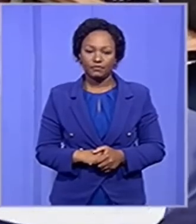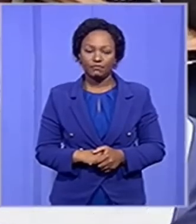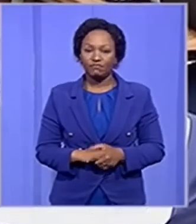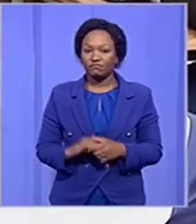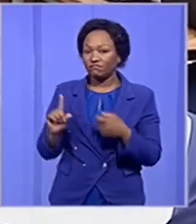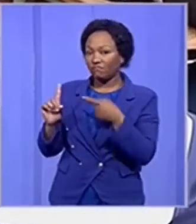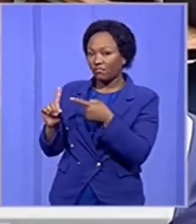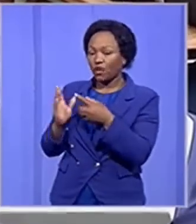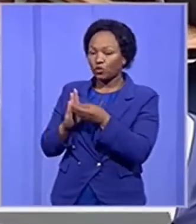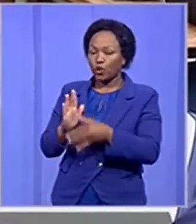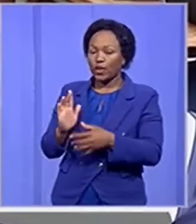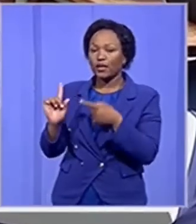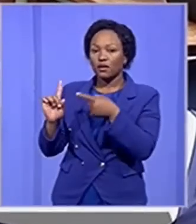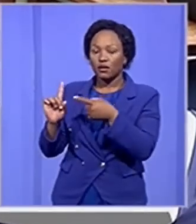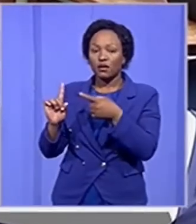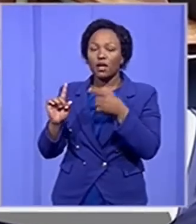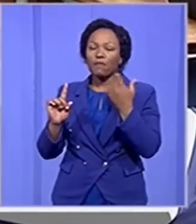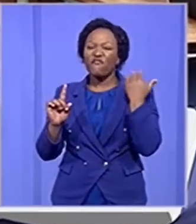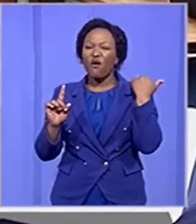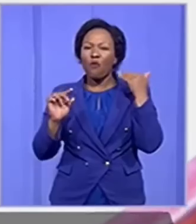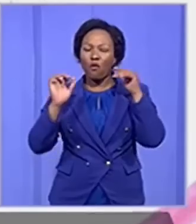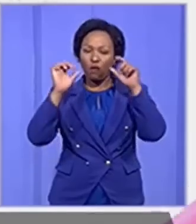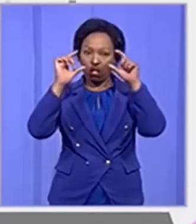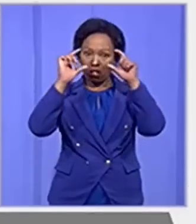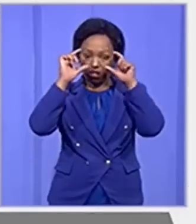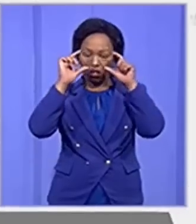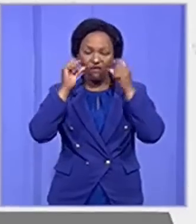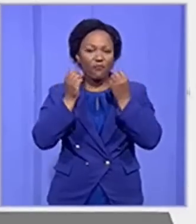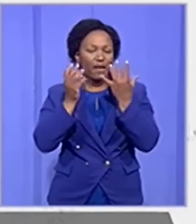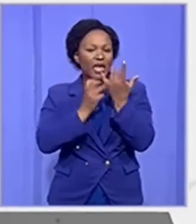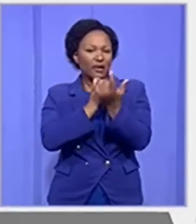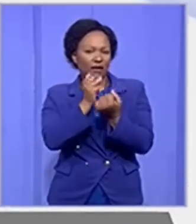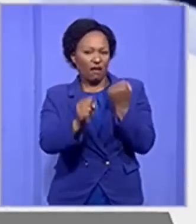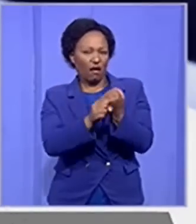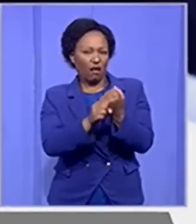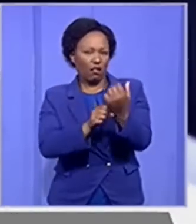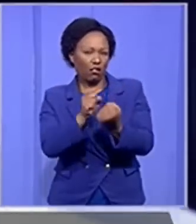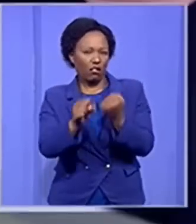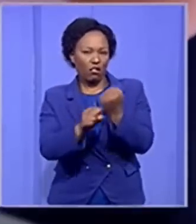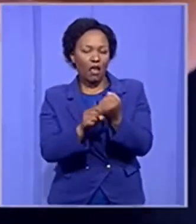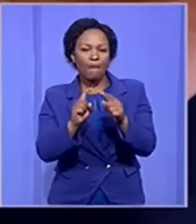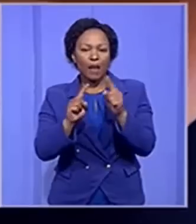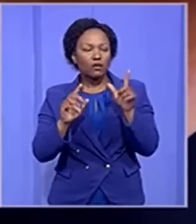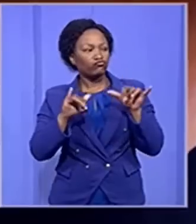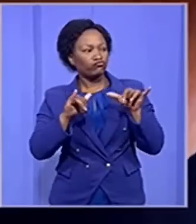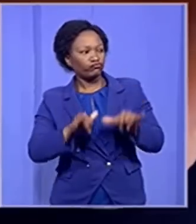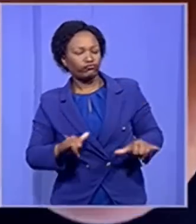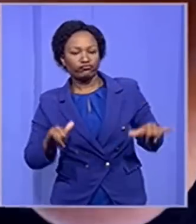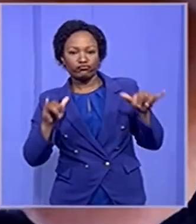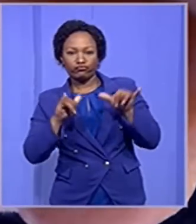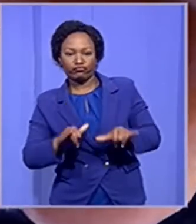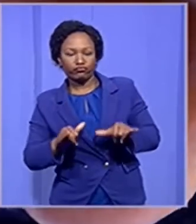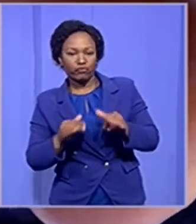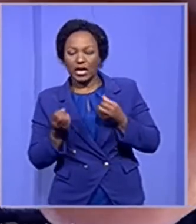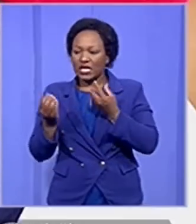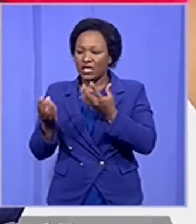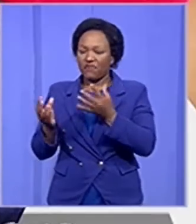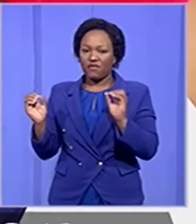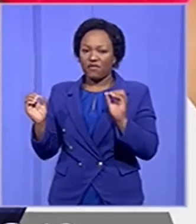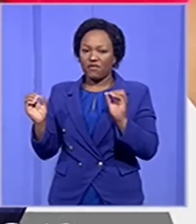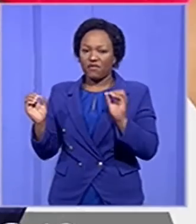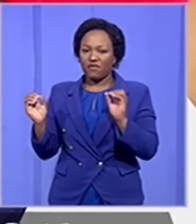Morutwana yono o ne a emela digalase tsa gagwe tsa matlho dingwaga mme di sa goroge. O ne a tshwengwa ke gore go sa bone